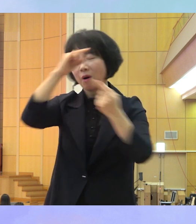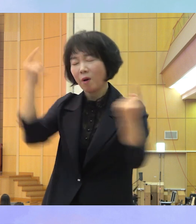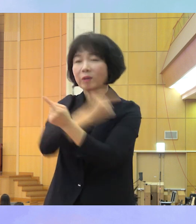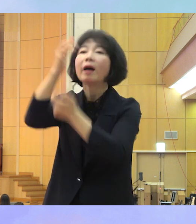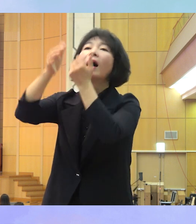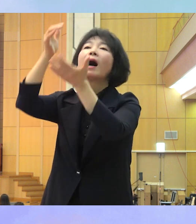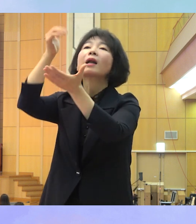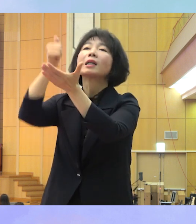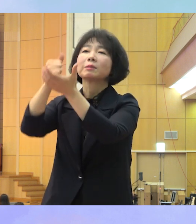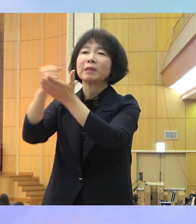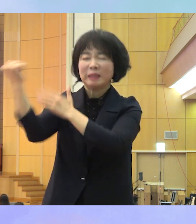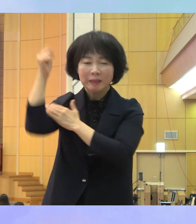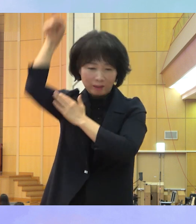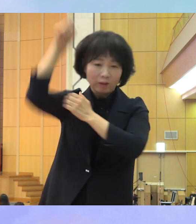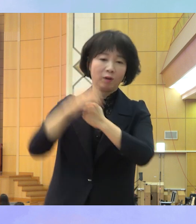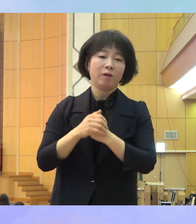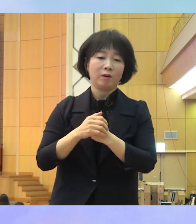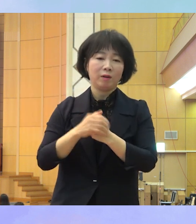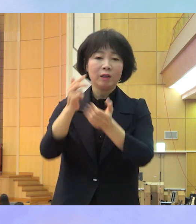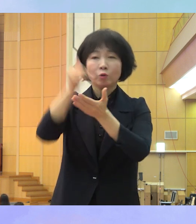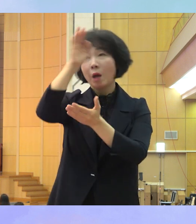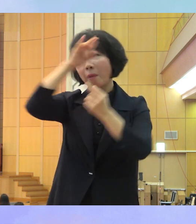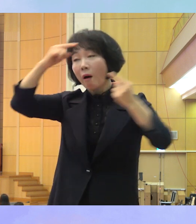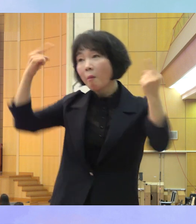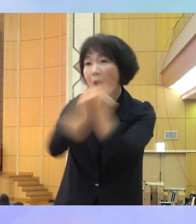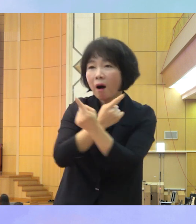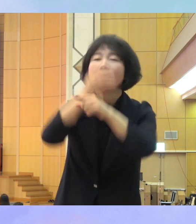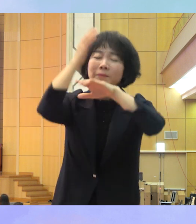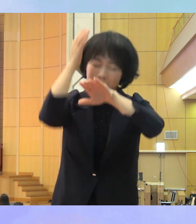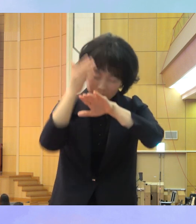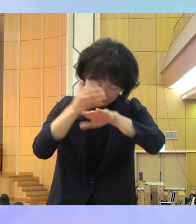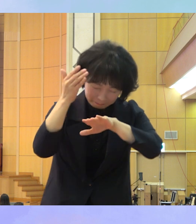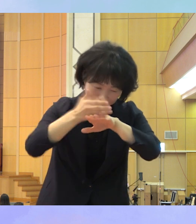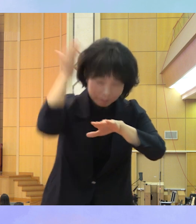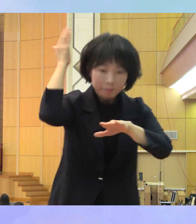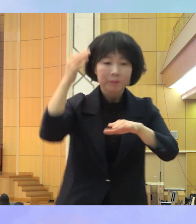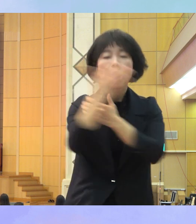치료하는 하나님이시니라. 주님이 치료해 주시니 감사합니다.